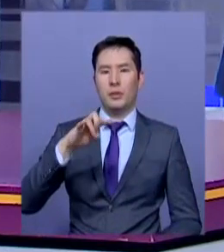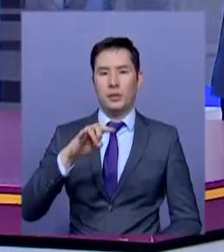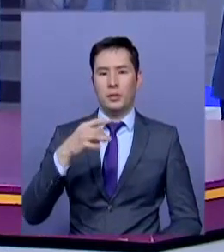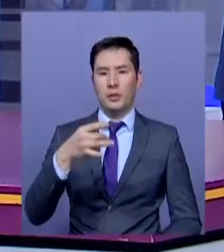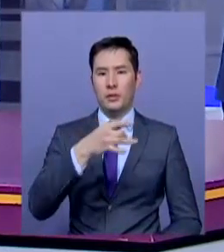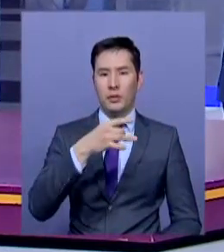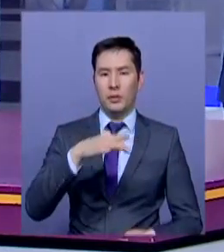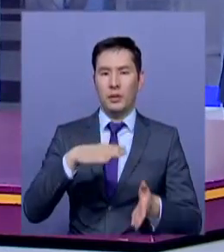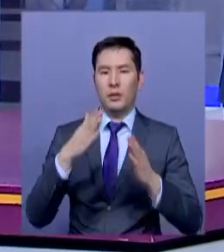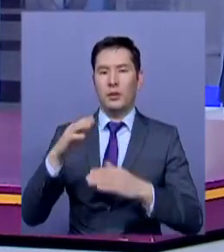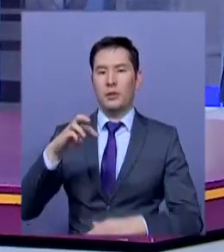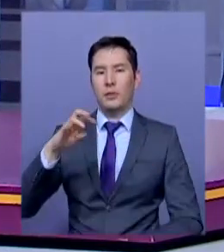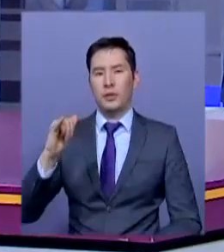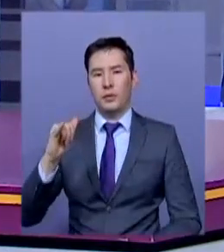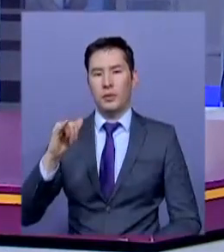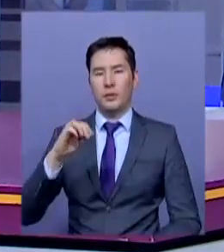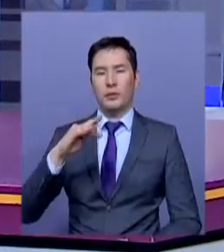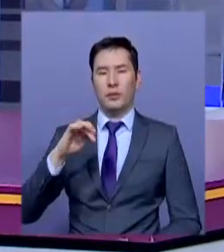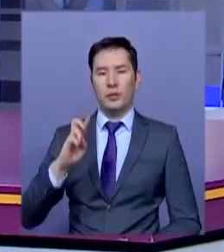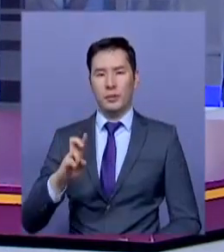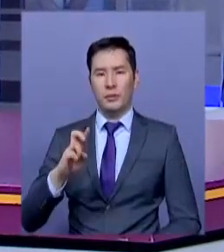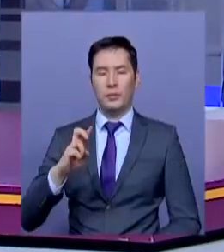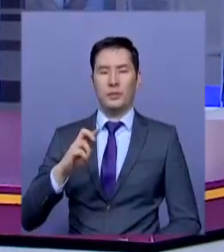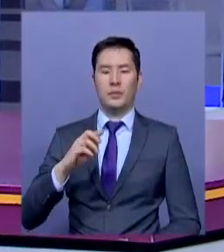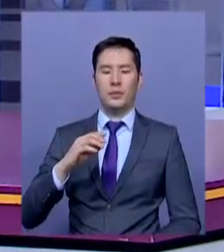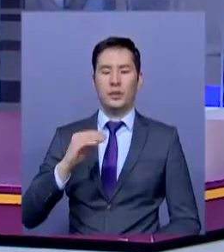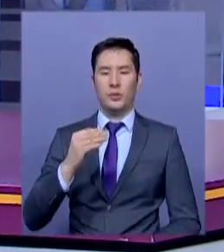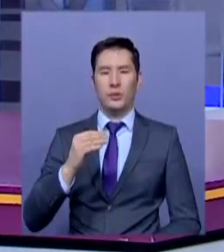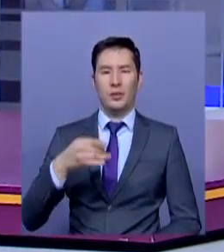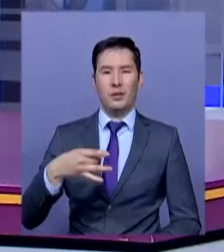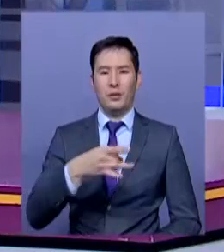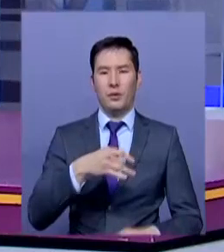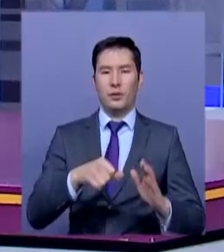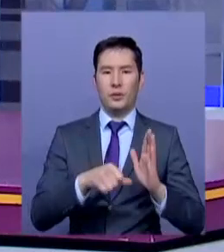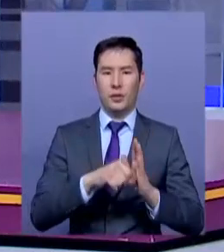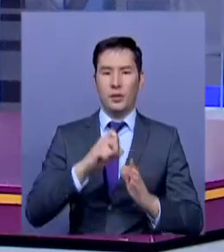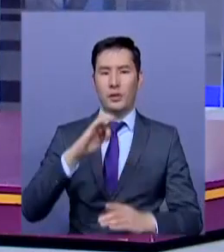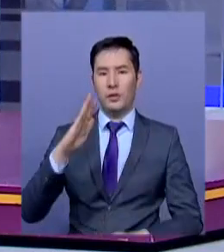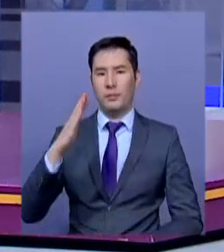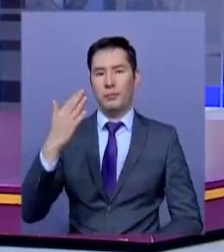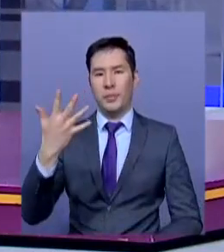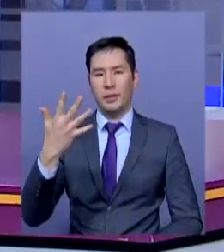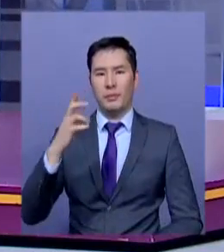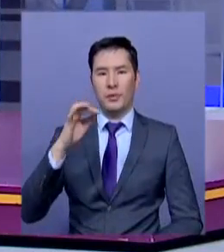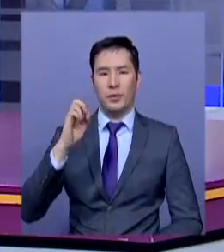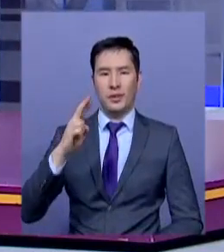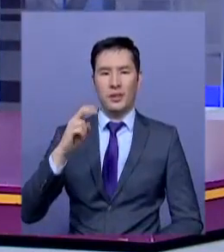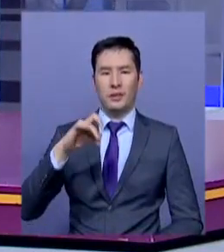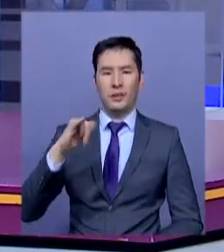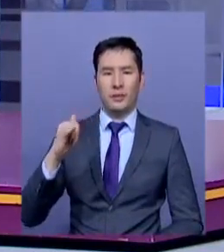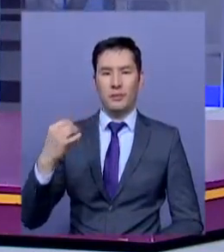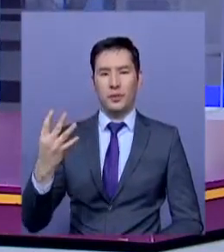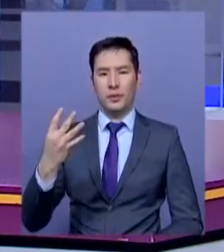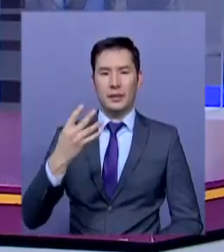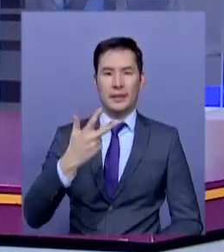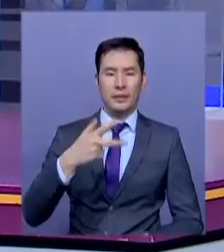ауданында 8, Түрксіб пен Наурызбайда 7-7-ден, ал Жетісу ауданында 6, Әуезовте 5, Бостандық пен Алатауда 4 және